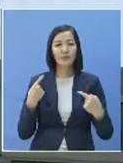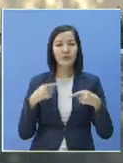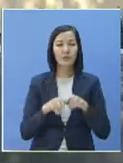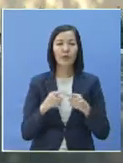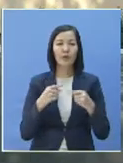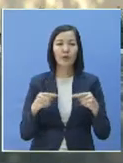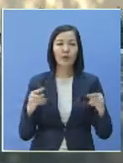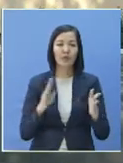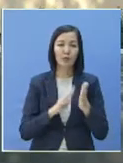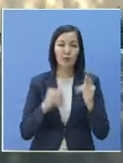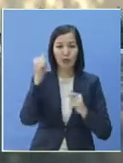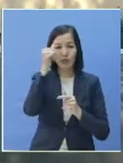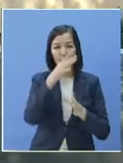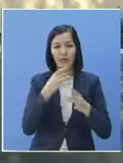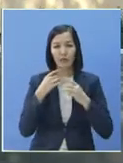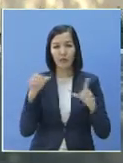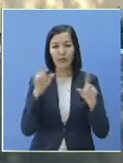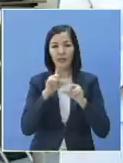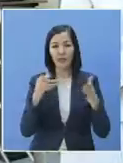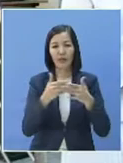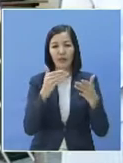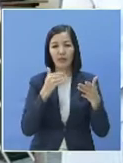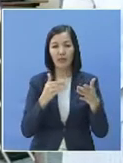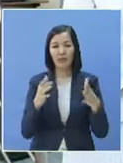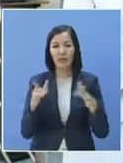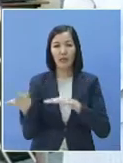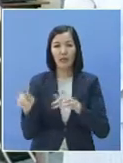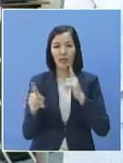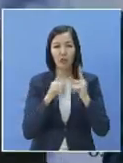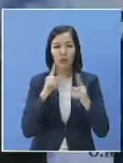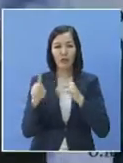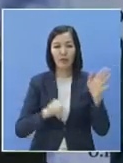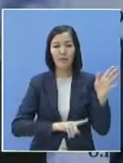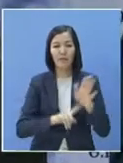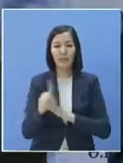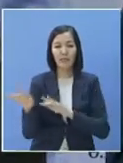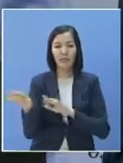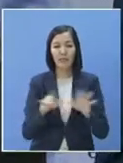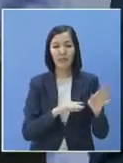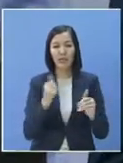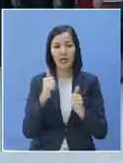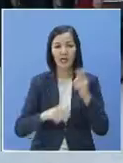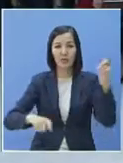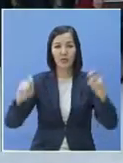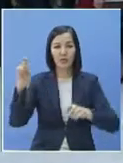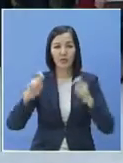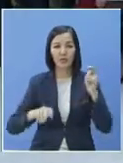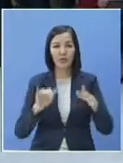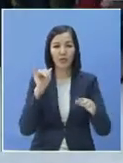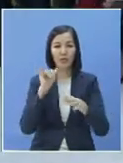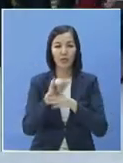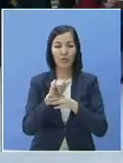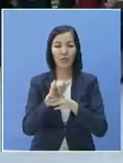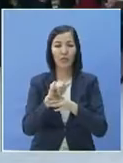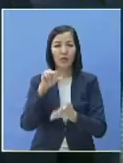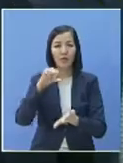колледжінің 90 жылдық мерейтойы ғимарат алдындағы мерекелік жиыннен басталды. Шара барысында еліміздің әр түкпірінен келген қонақтар арнайы